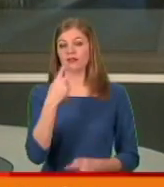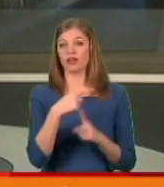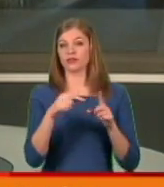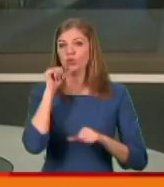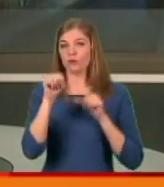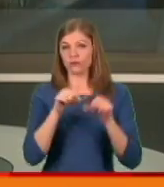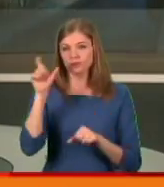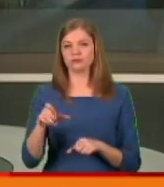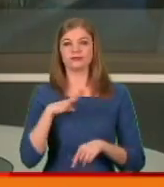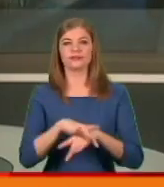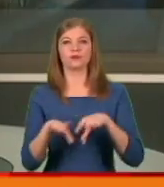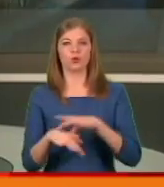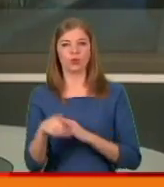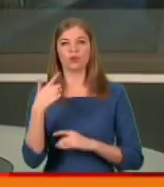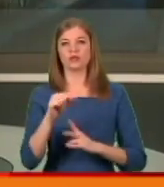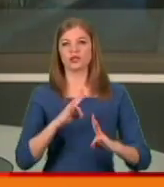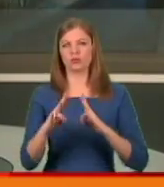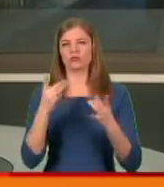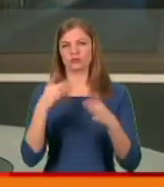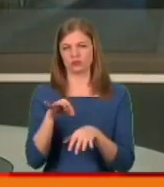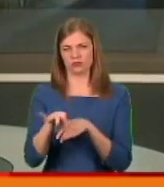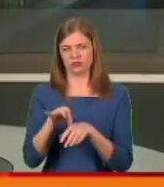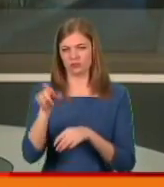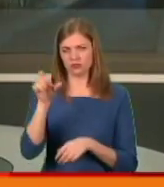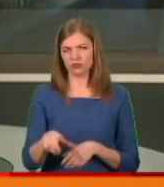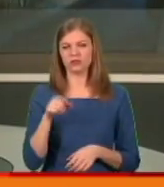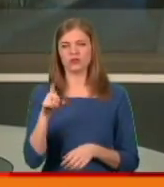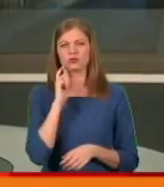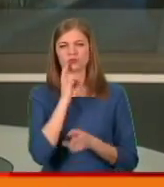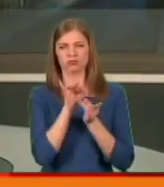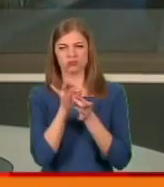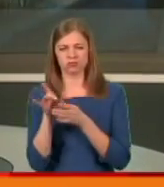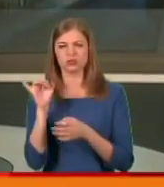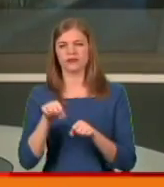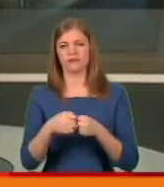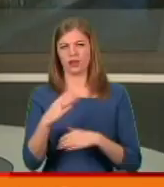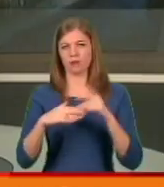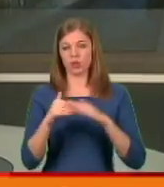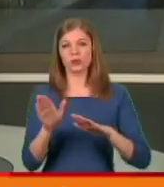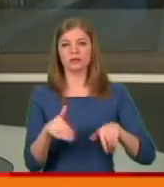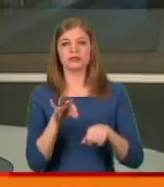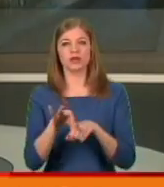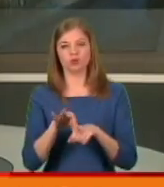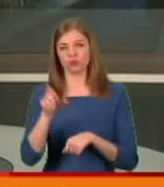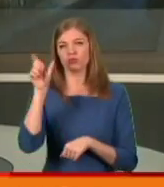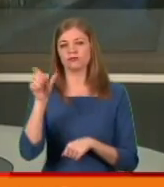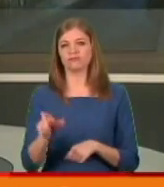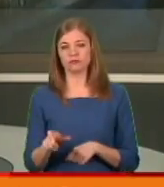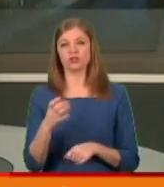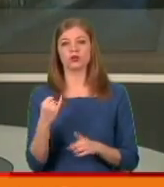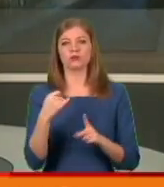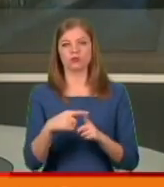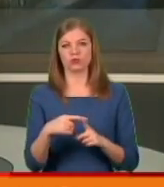2,5 роки він пробув в полоні, де бойовики просто знущалися з нього, вибили зуби та виламали руки. Після тортур Олександр Попов